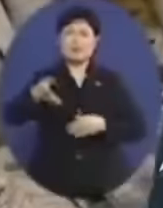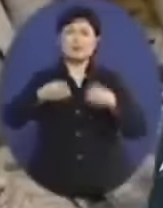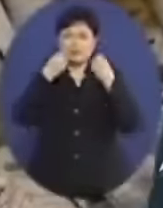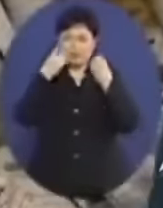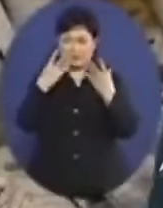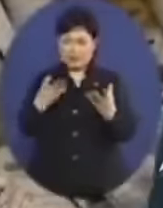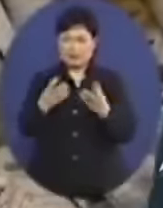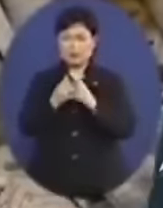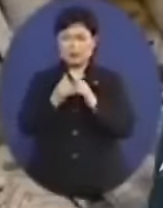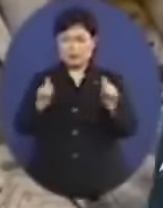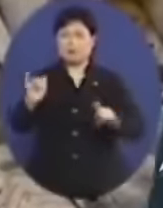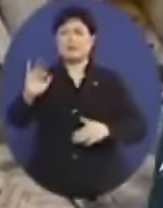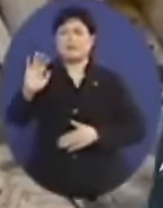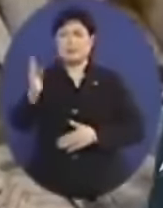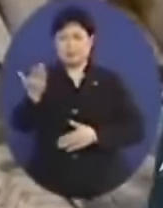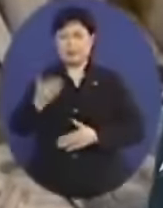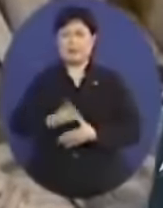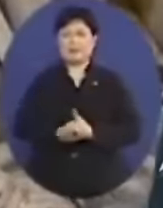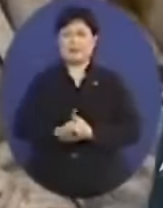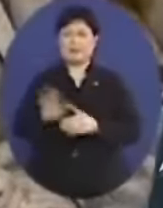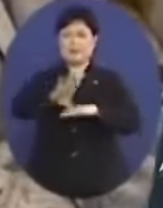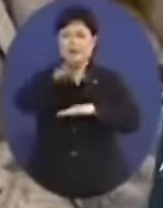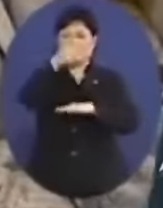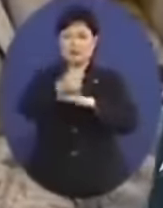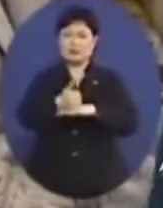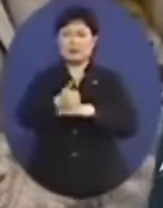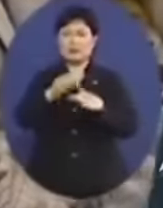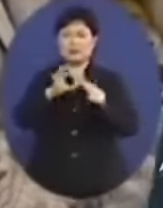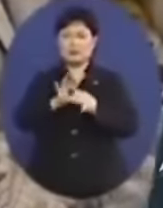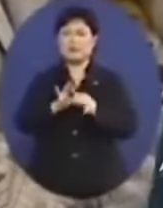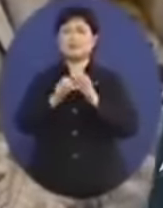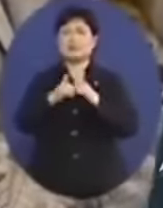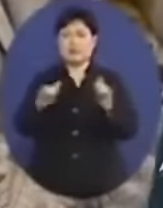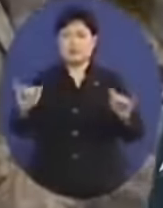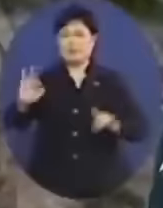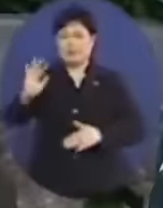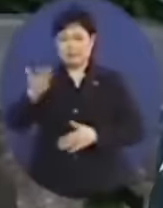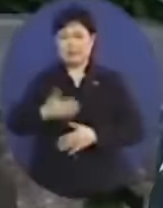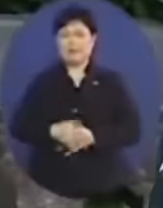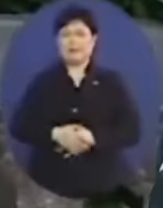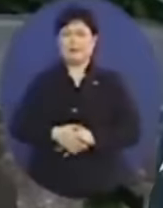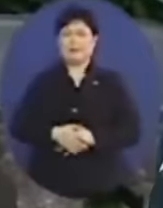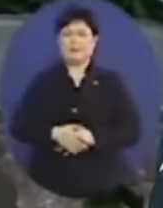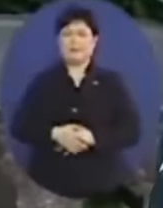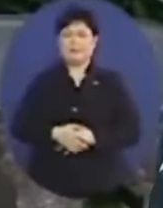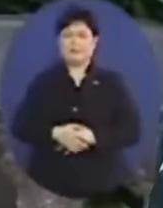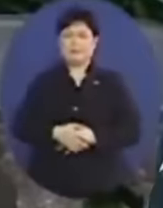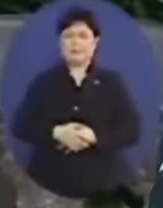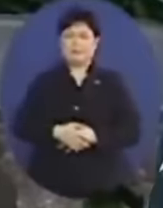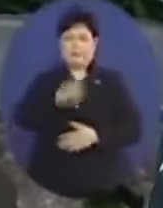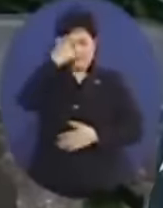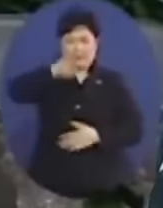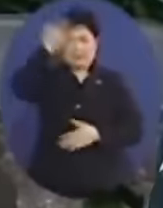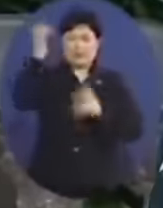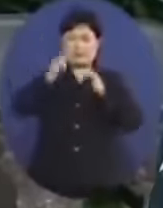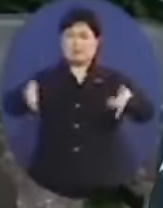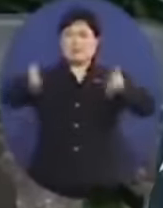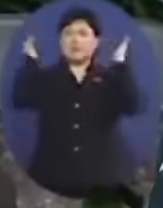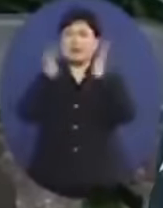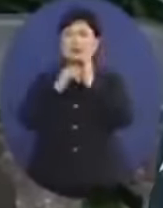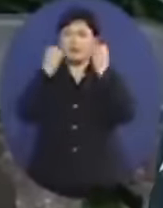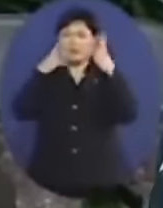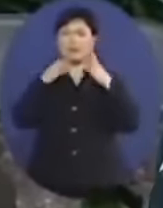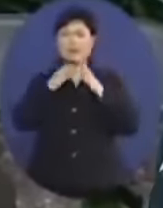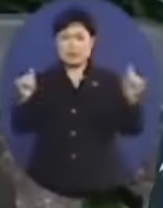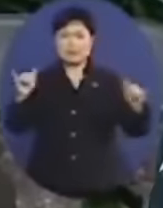인종이 되는 것입니다 아멘 그리스도의 사람이 되는 것입니다 아멘 옛 사람은 지나가 버리고 새 사람이 되는